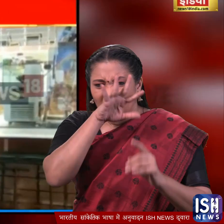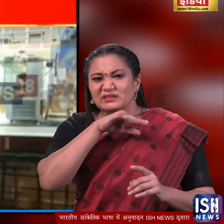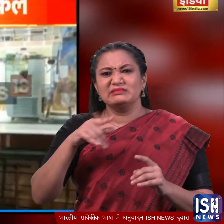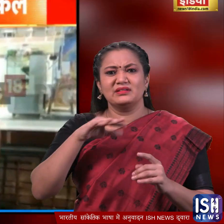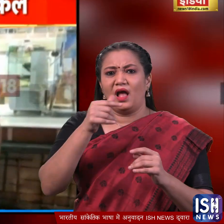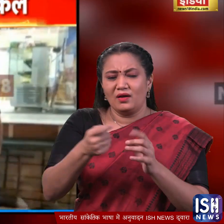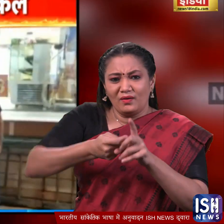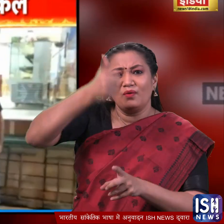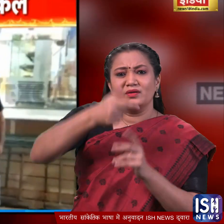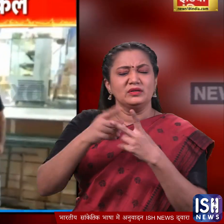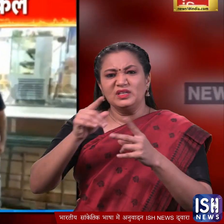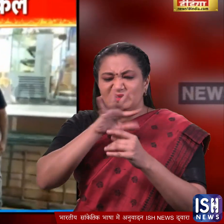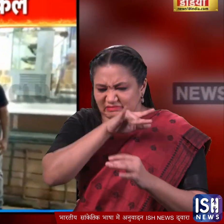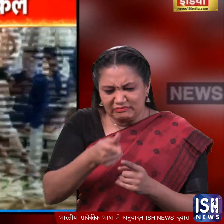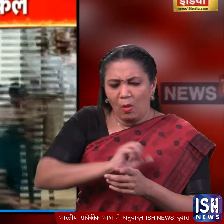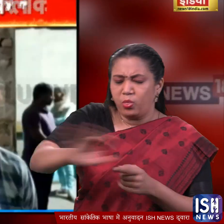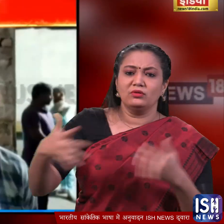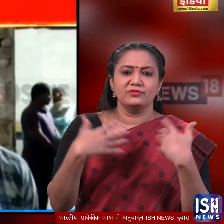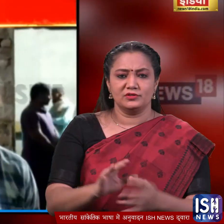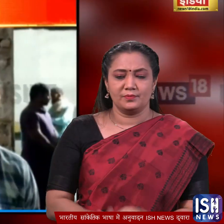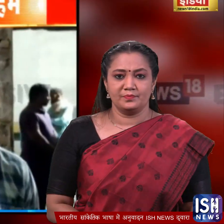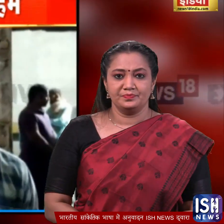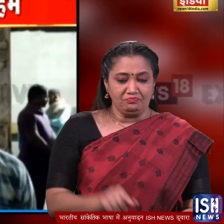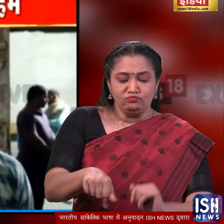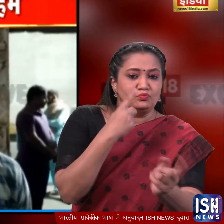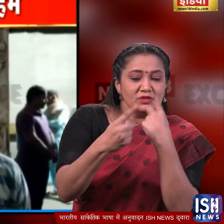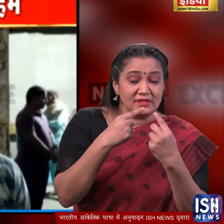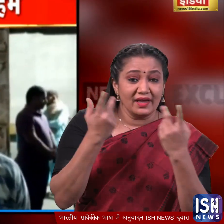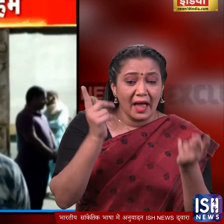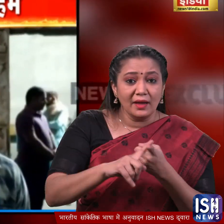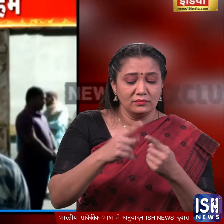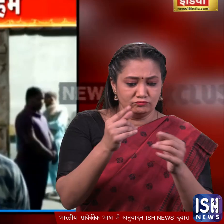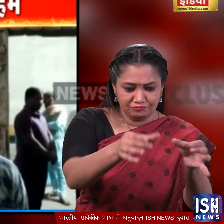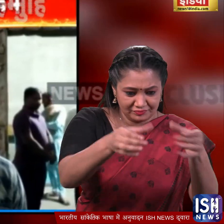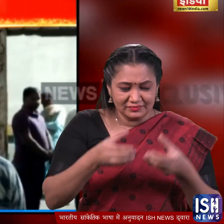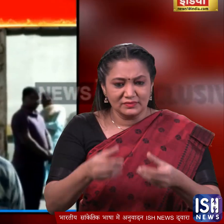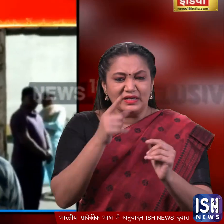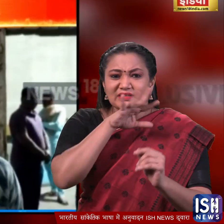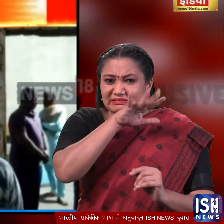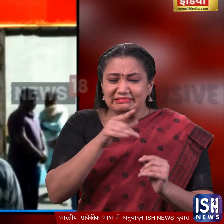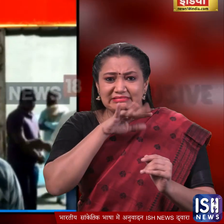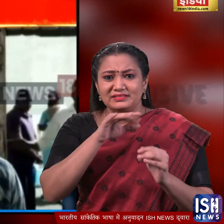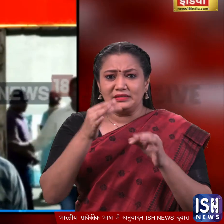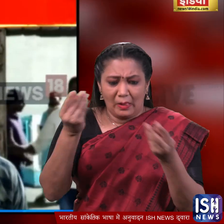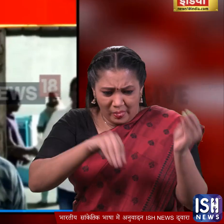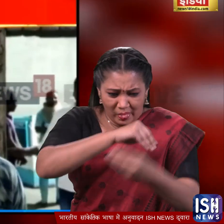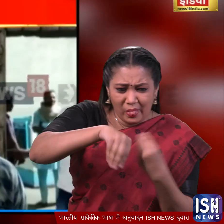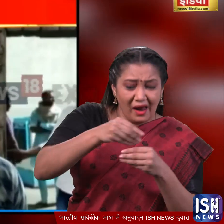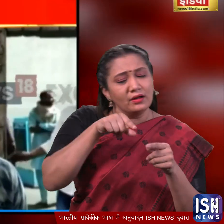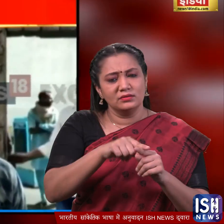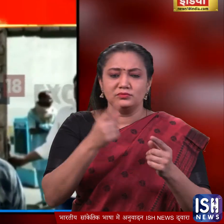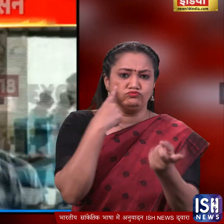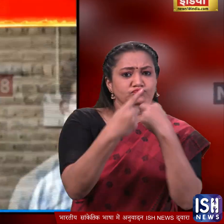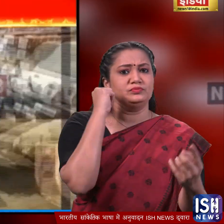खराब कोल्ड ड्रिंक्स पाई गईं, तो उन्हें तुरंत फेंक दिया गया। इन सैंपलों की हम जांच करवाएंगे, अगर कहीं गलत मिलता है सैंपल तो उस